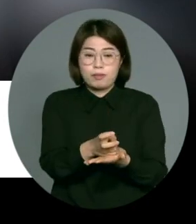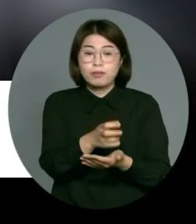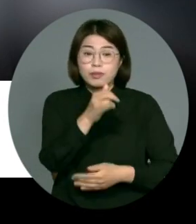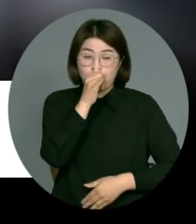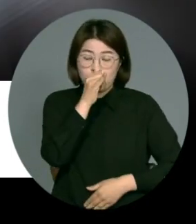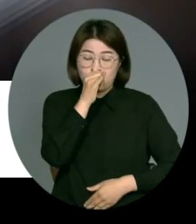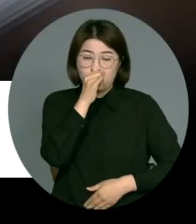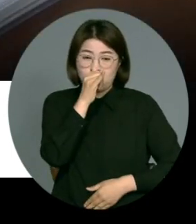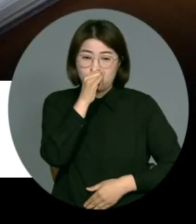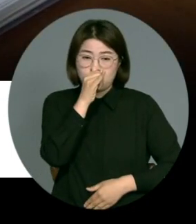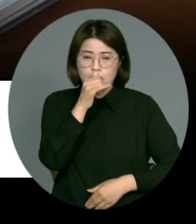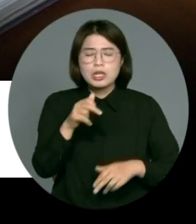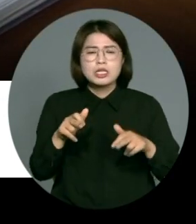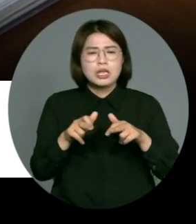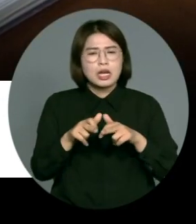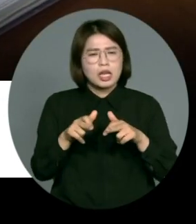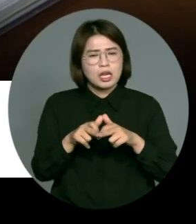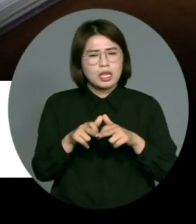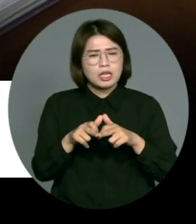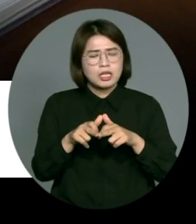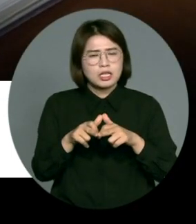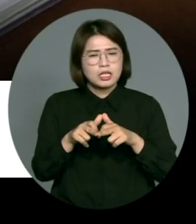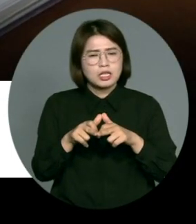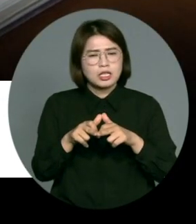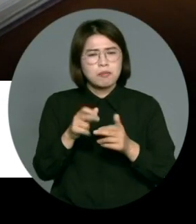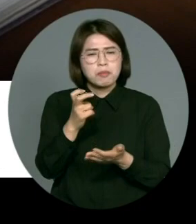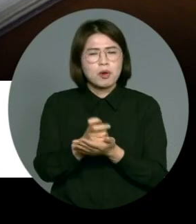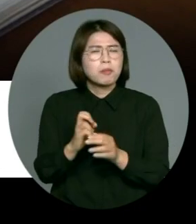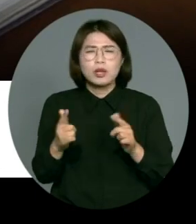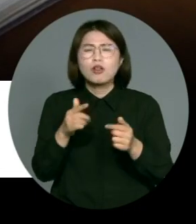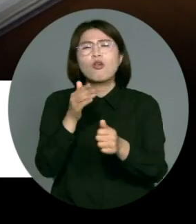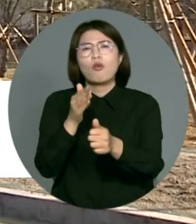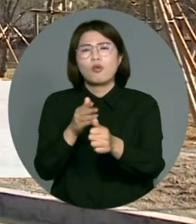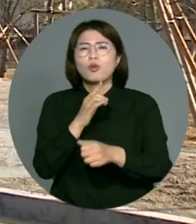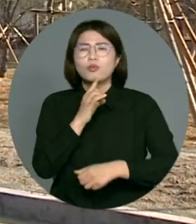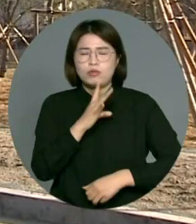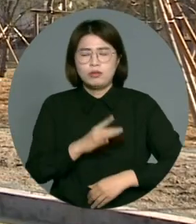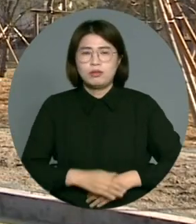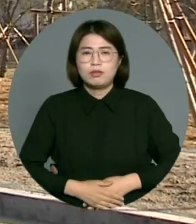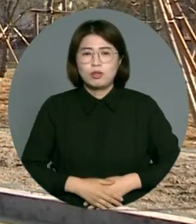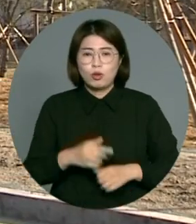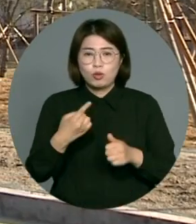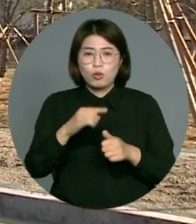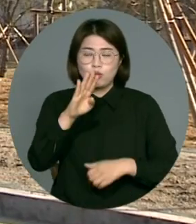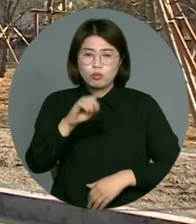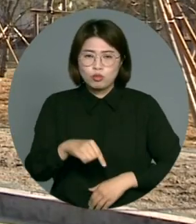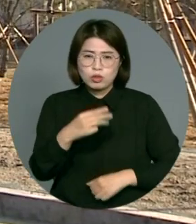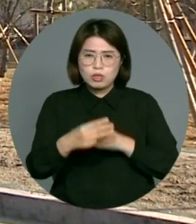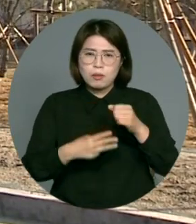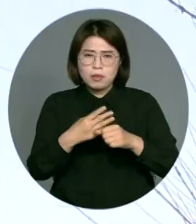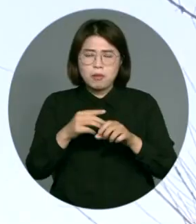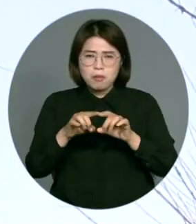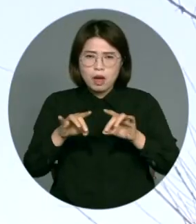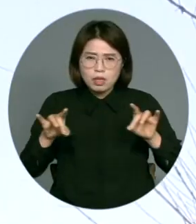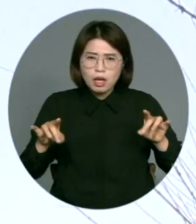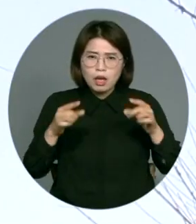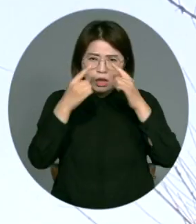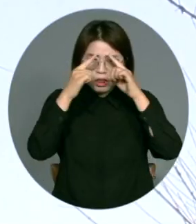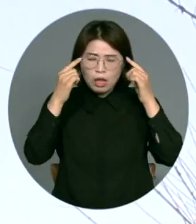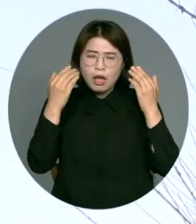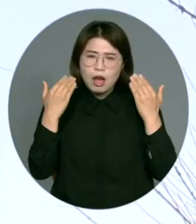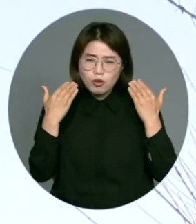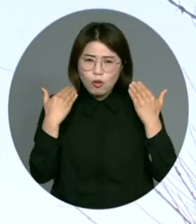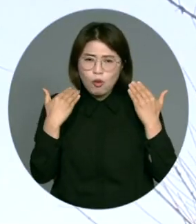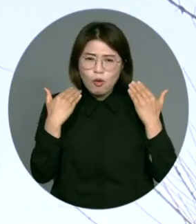있거든요. 근데 장애인 부분은 공고사항인 걸로. 교육부는 3년마다 전국 대학교를